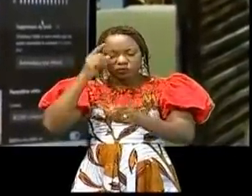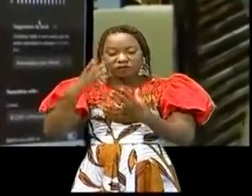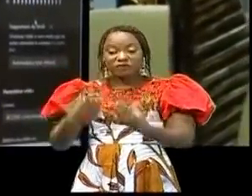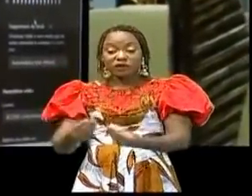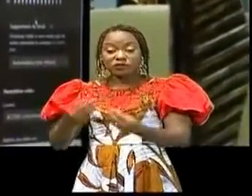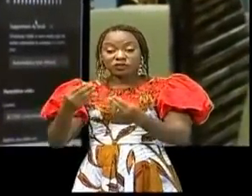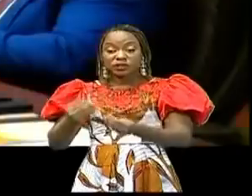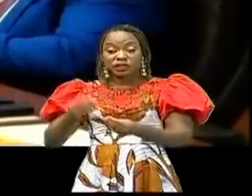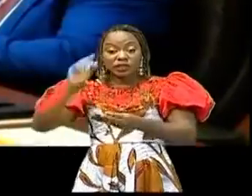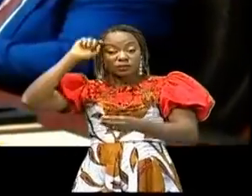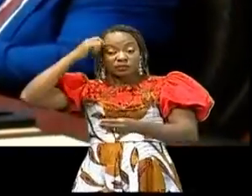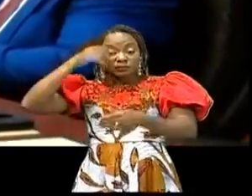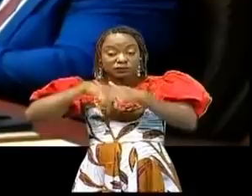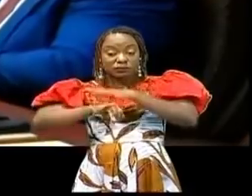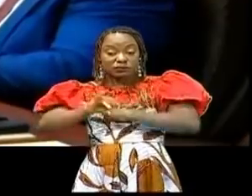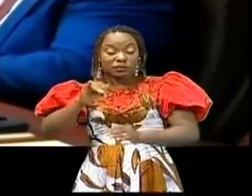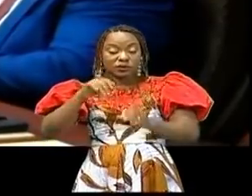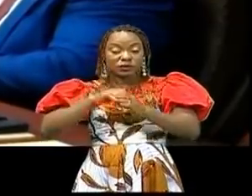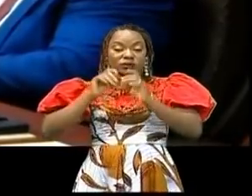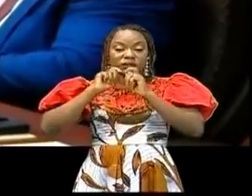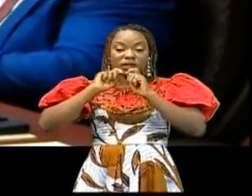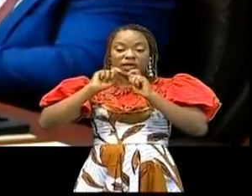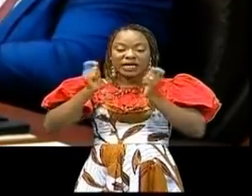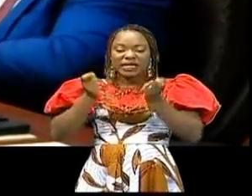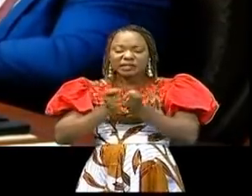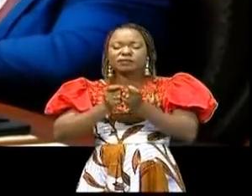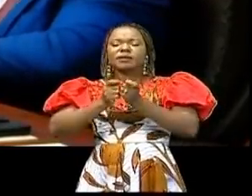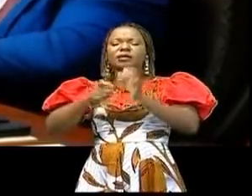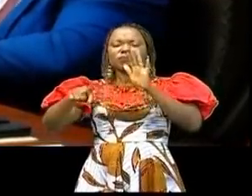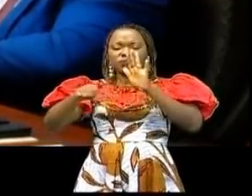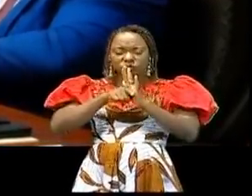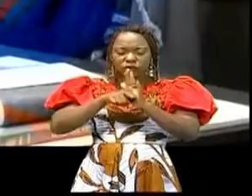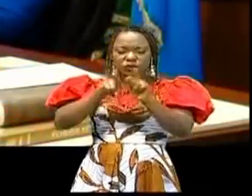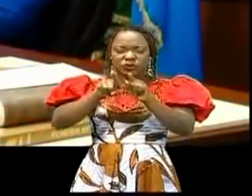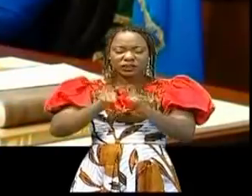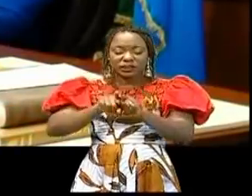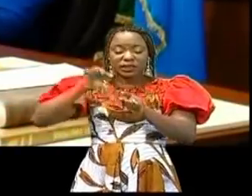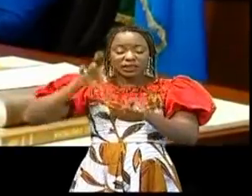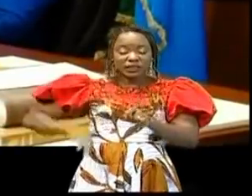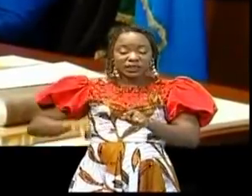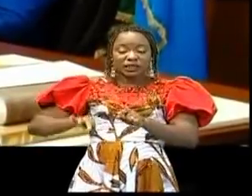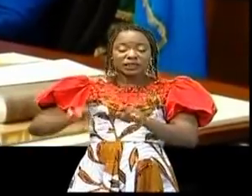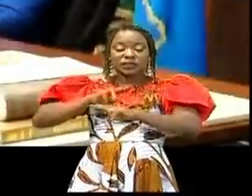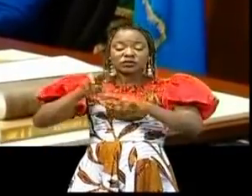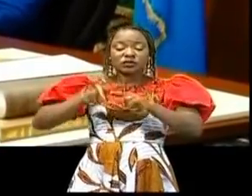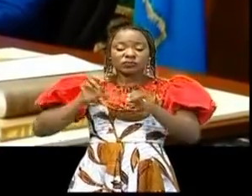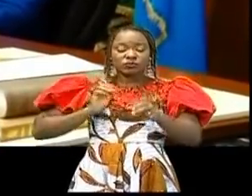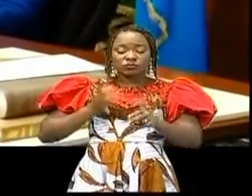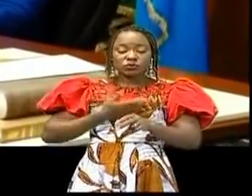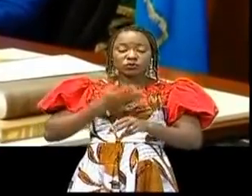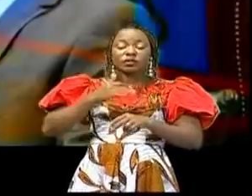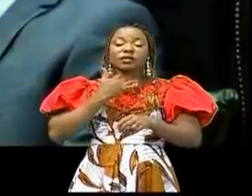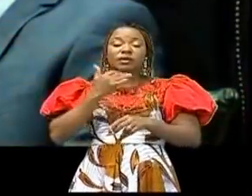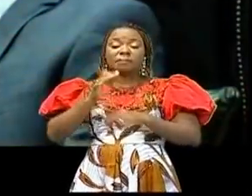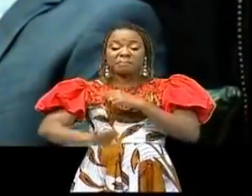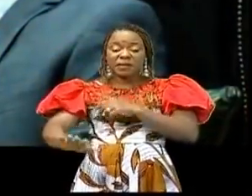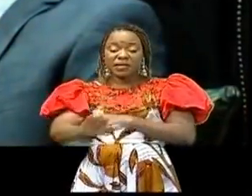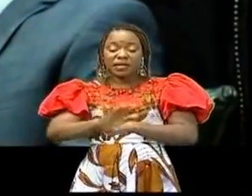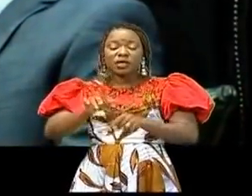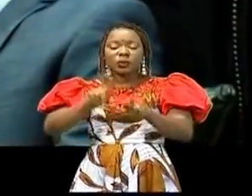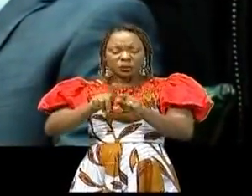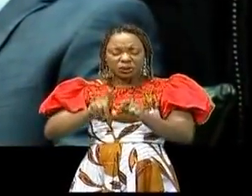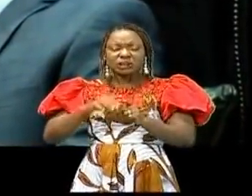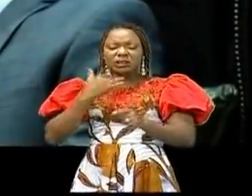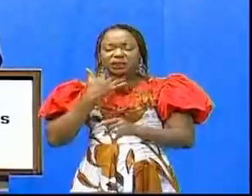favoriser une interpénétration ethnique positive qui est une richesse nationale pour le pays et un rempart contre son